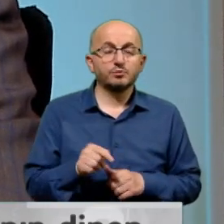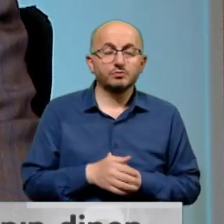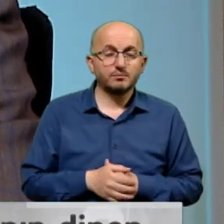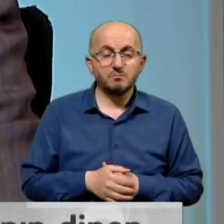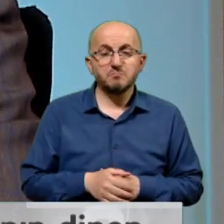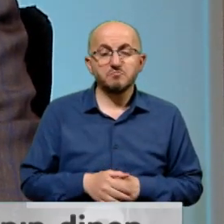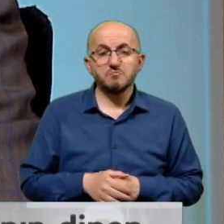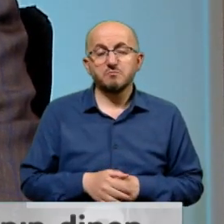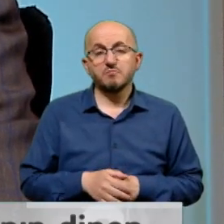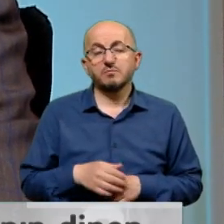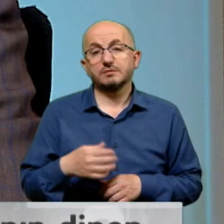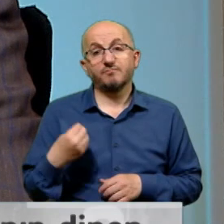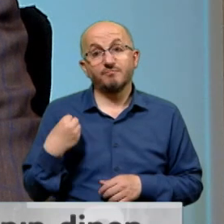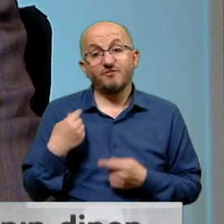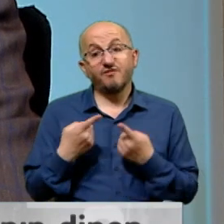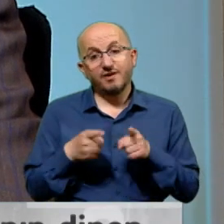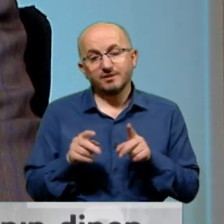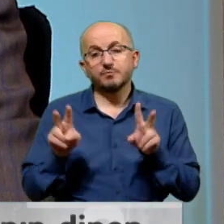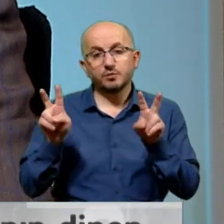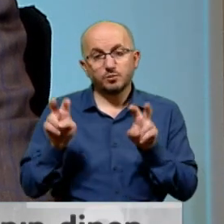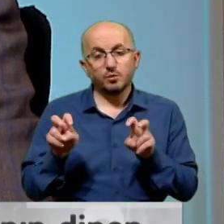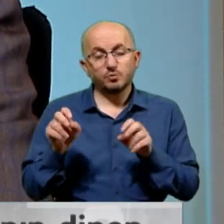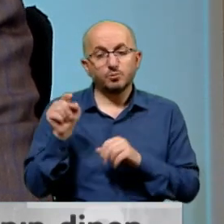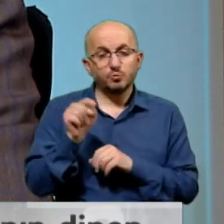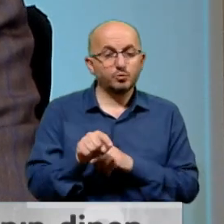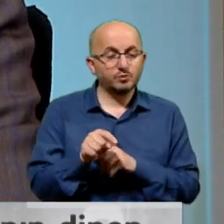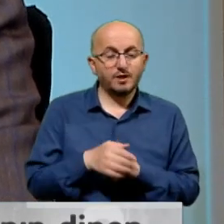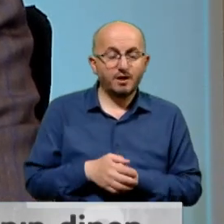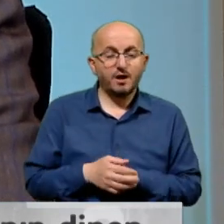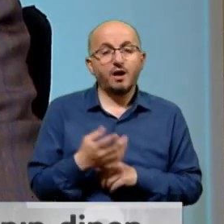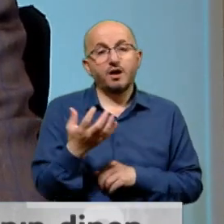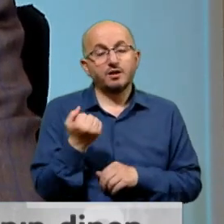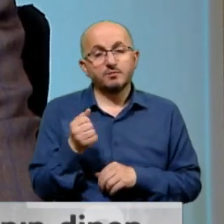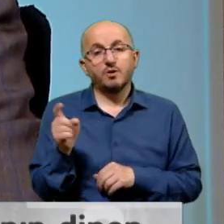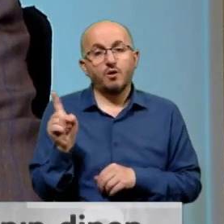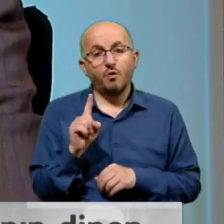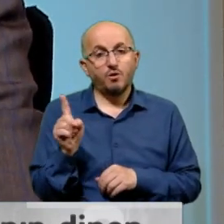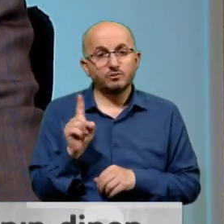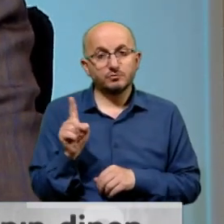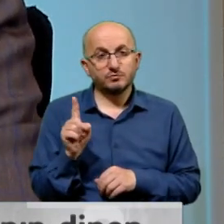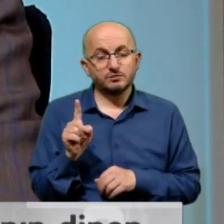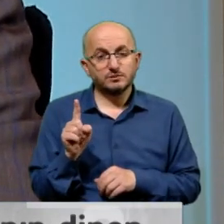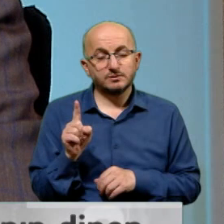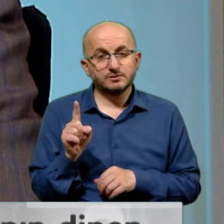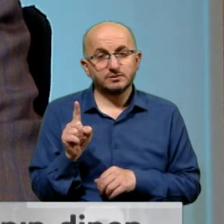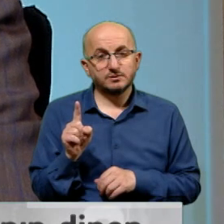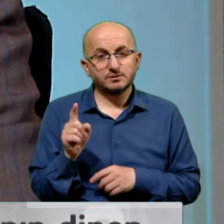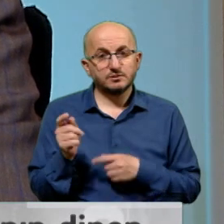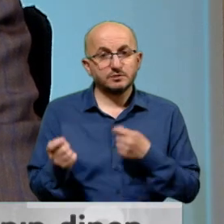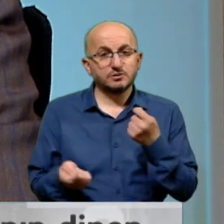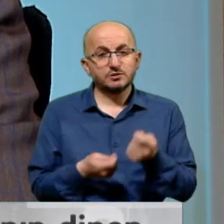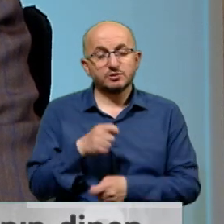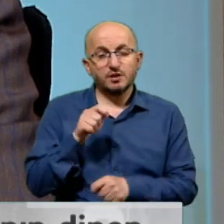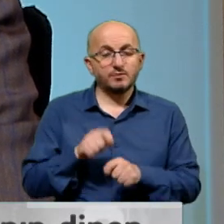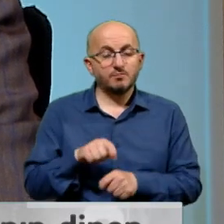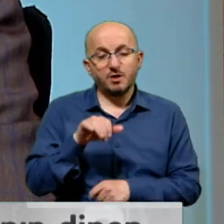başlı başına bir konudur burada bir Alıp ona Efendim işlem yapma